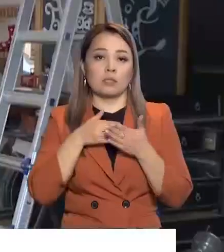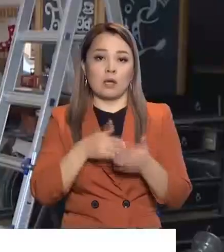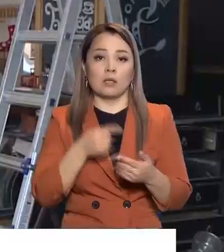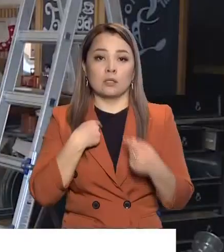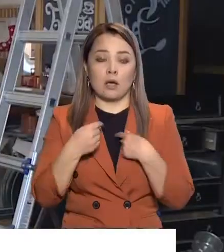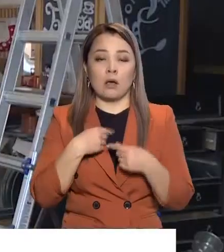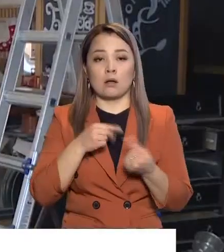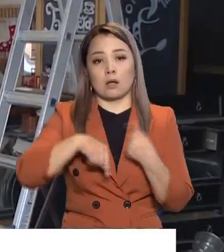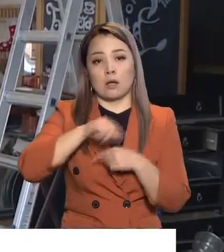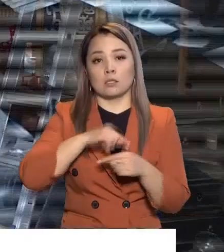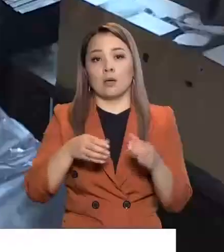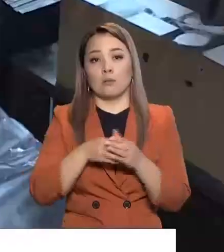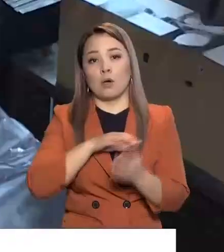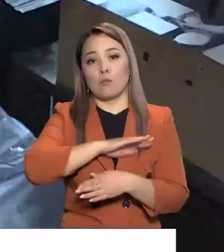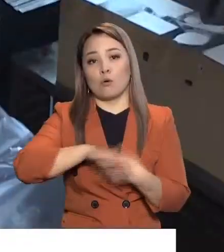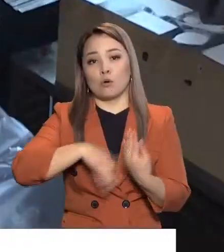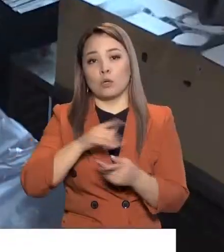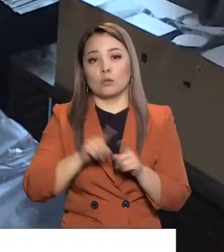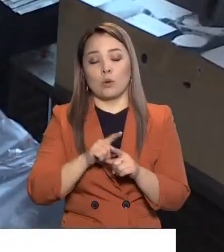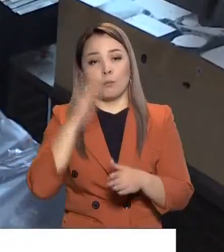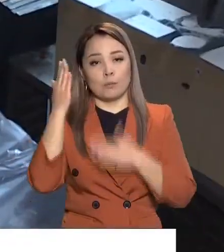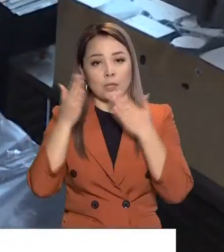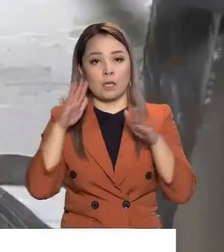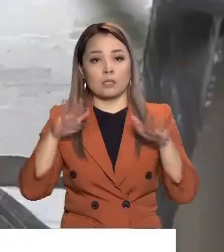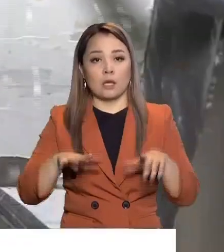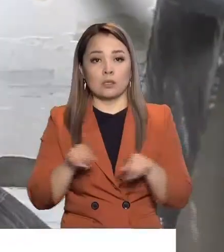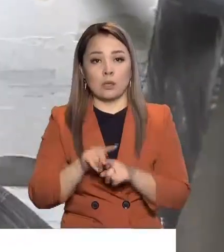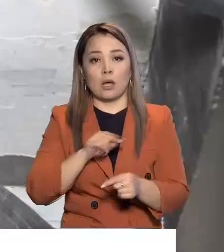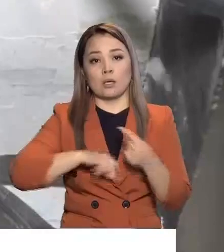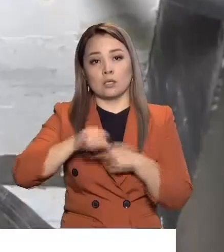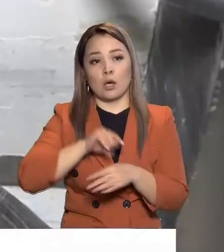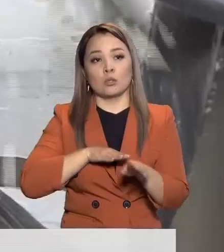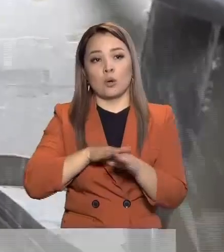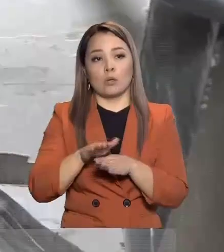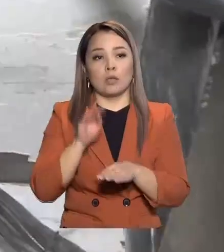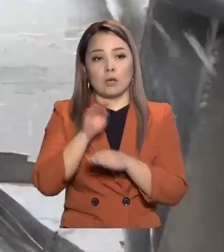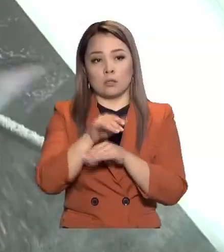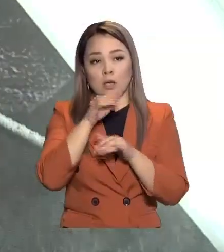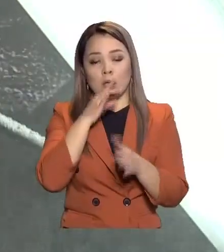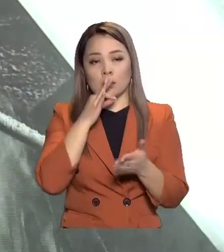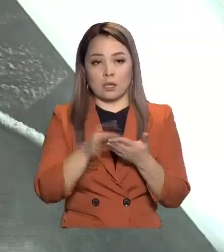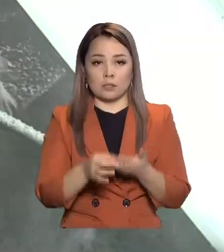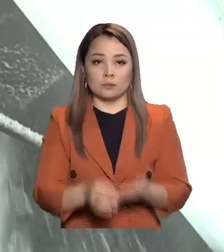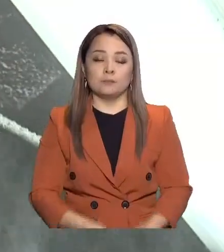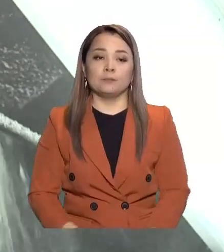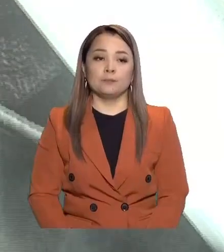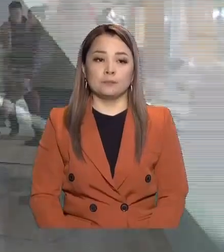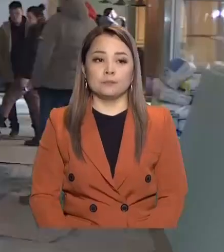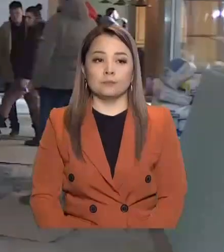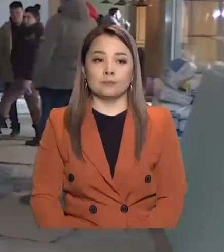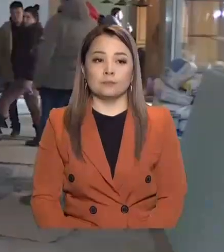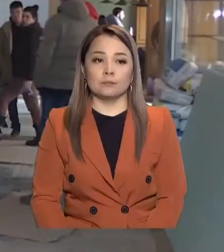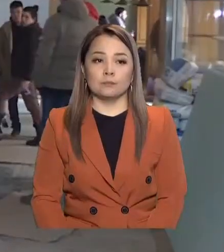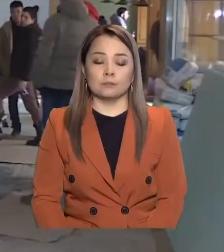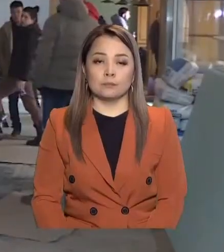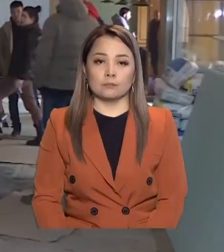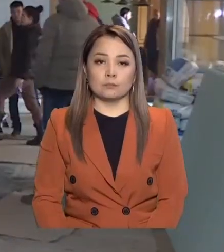тірелген кәсіпкерлер бүлікшілер салған ойранның орнын әлі толтыра алмай әлек. Жазира Оразқызы, Ұлттық